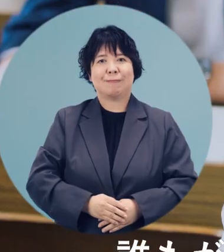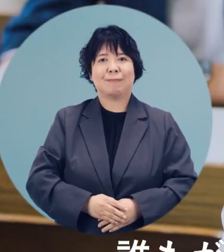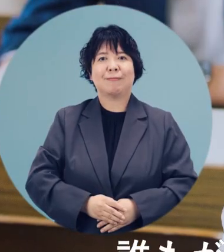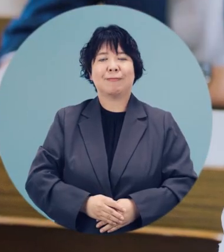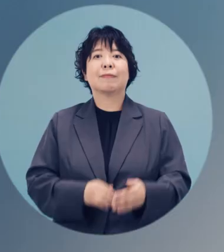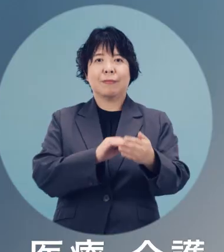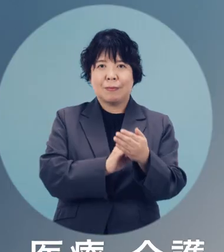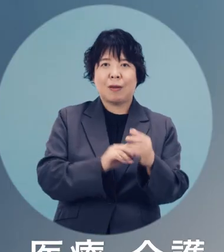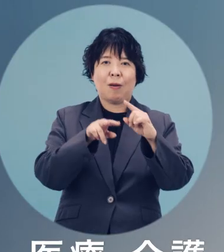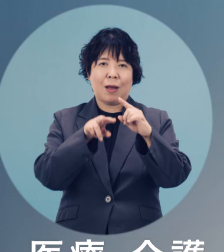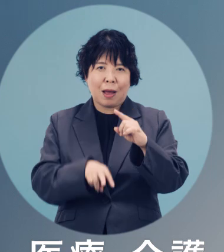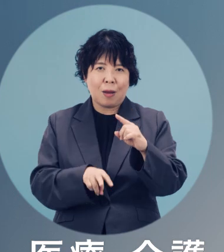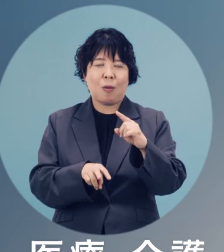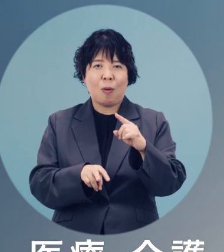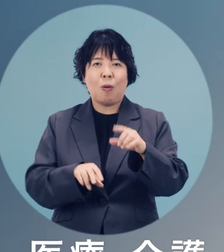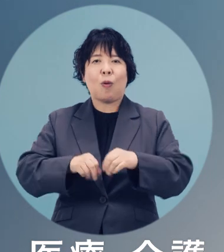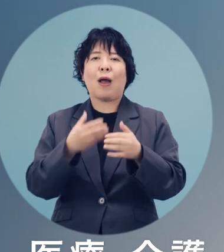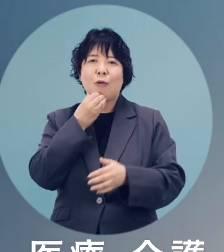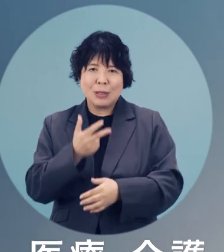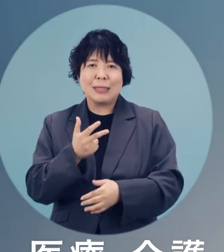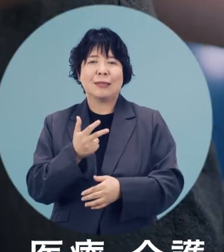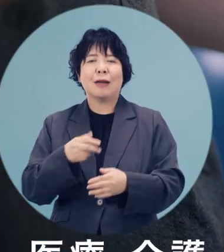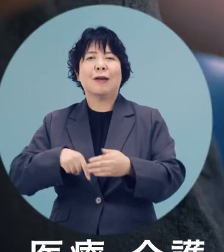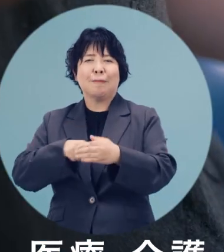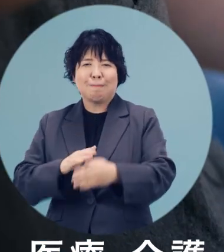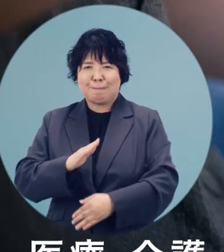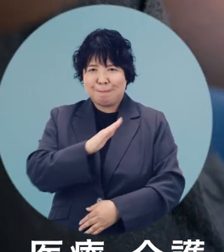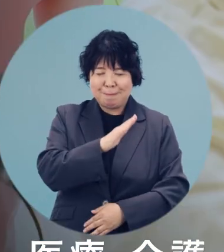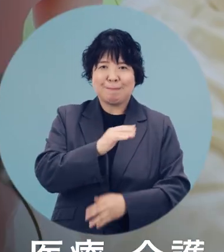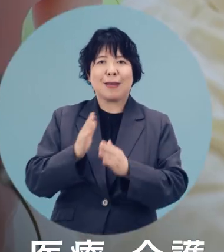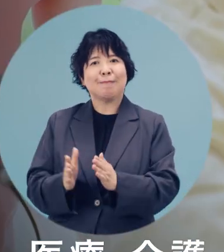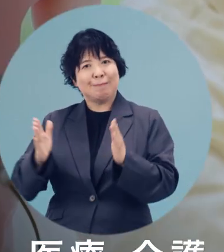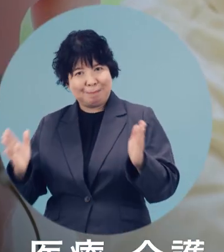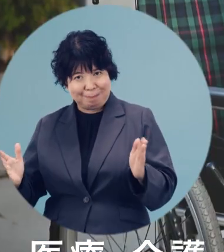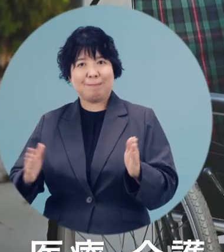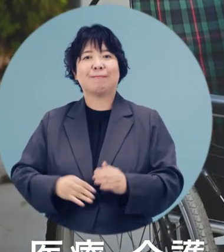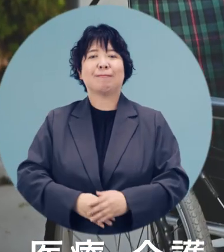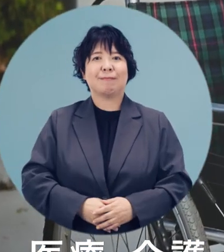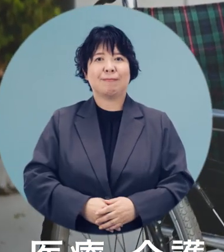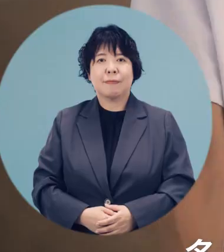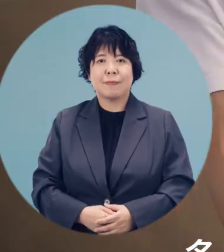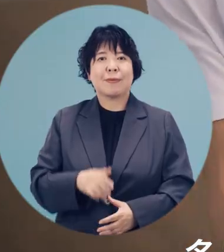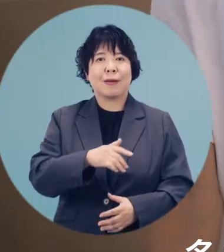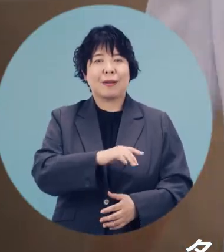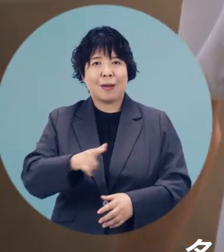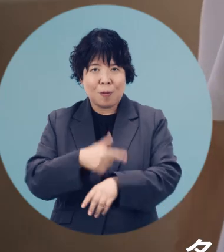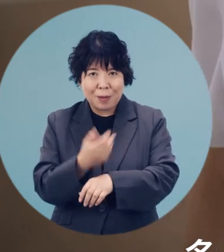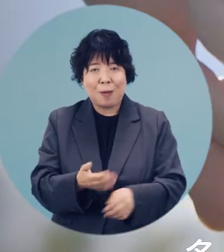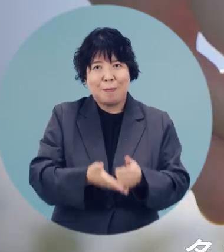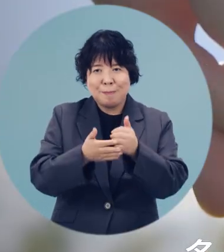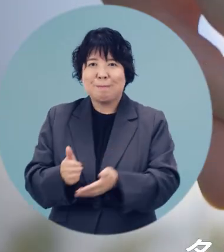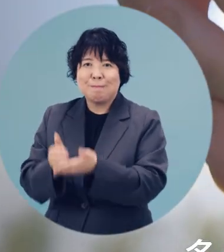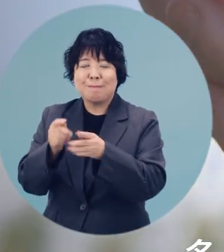ります。医療、介護、障害者福祉など質量を共に充実させます。多様性を認